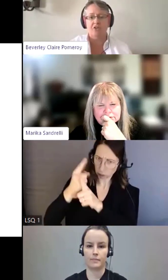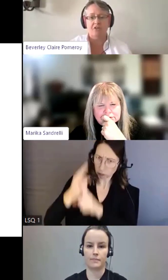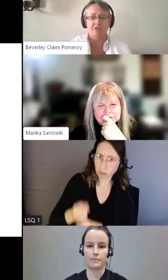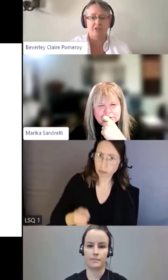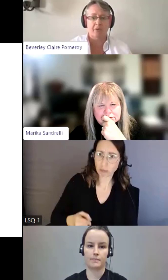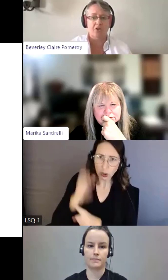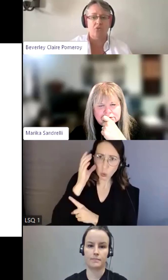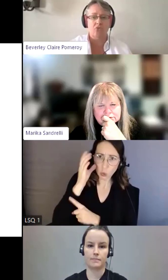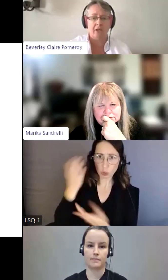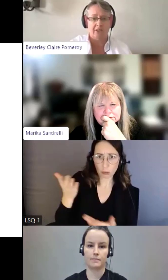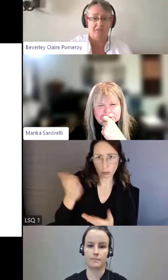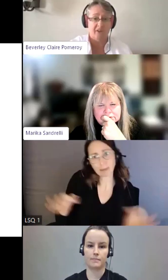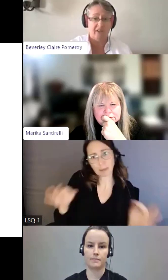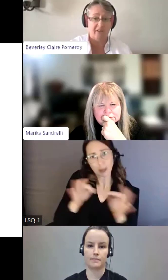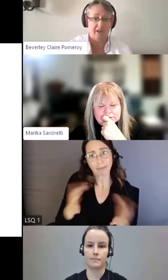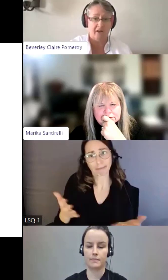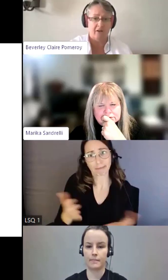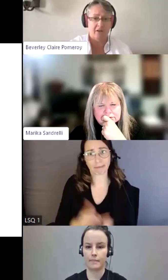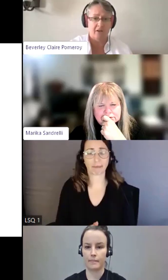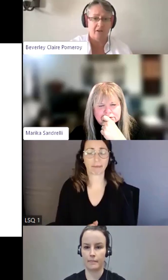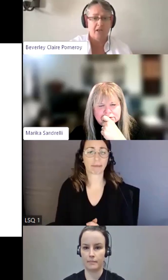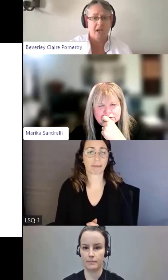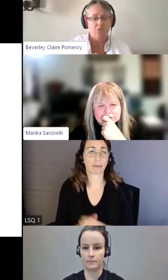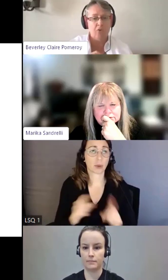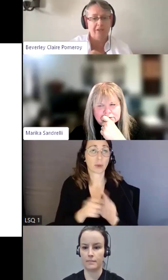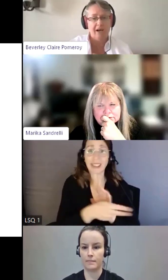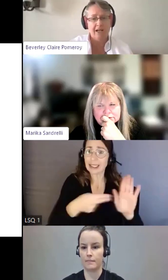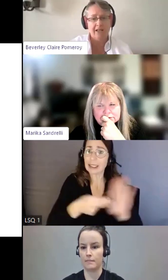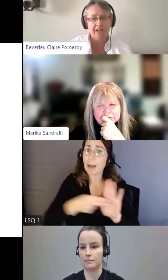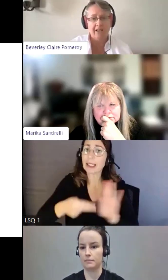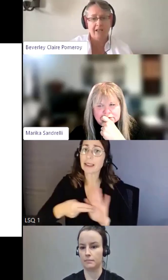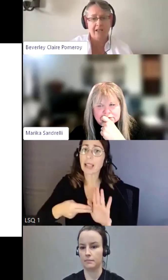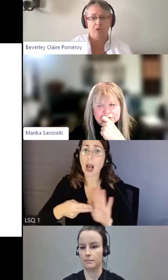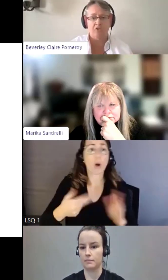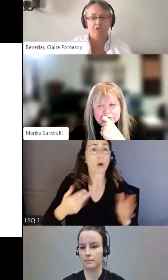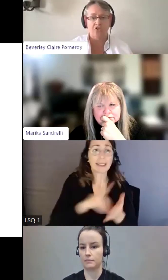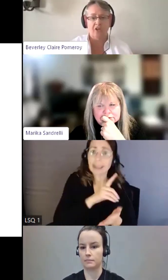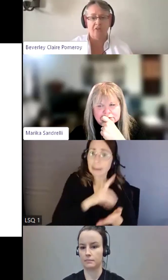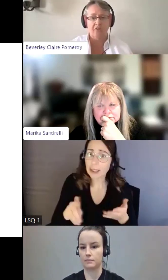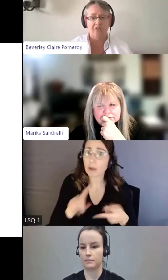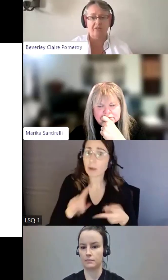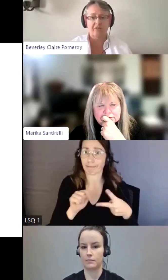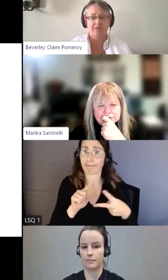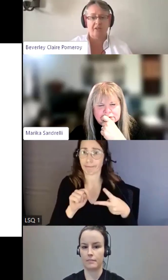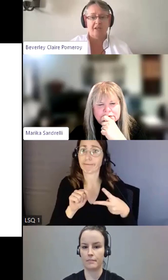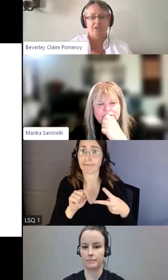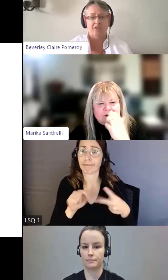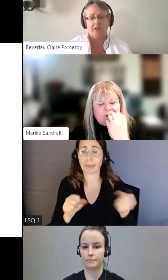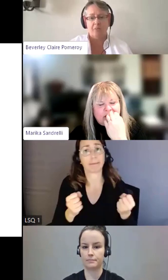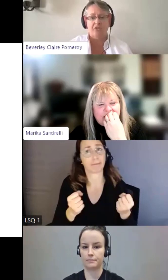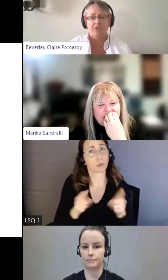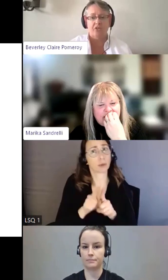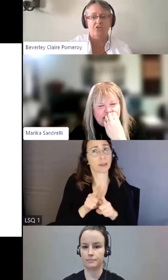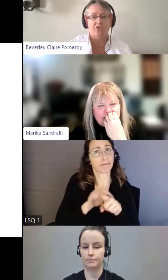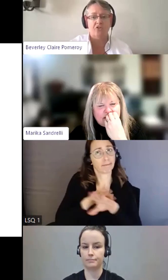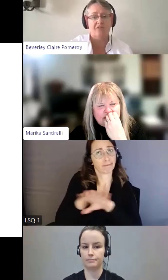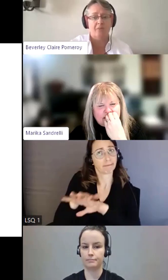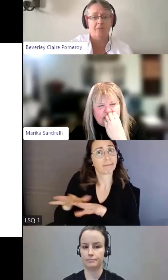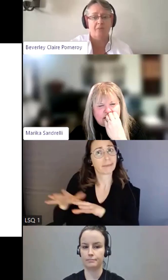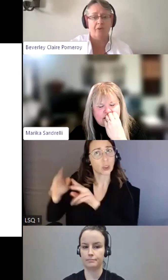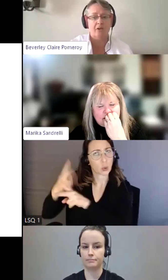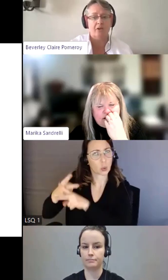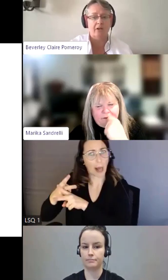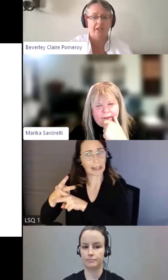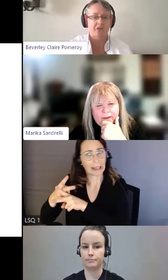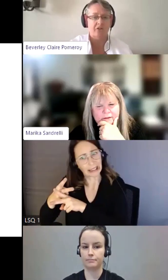la discrimination aussi qui peuvent affecter les soins et il y a le stress aussi professionnel. Tout cela est interrelié.